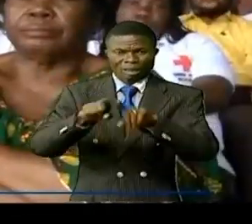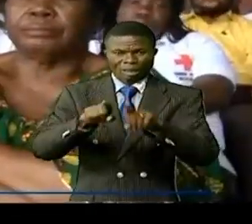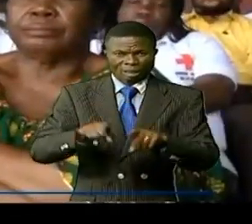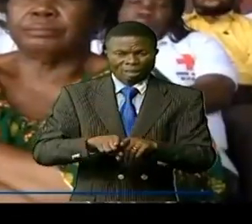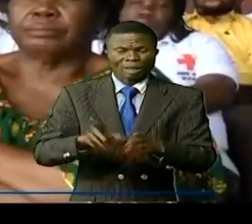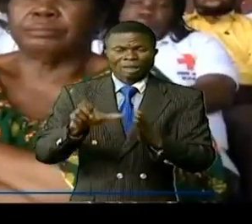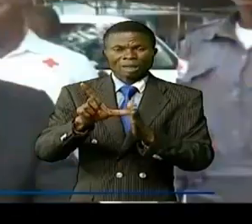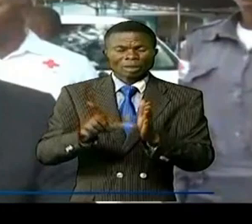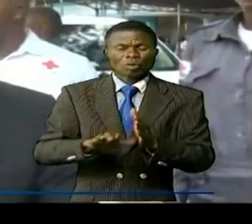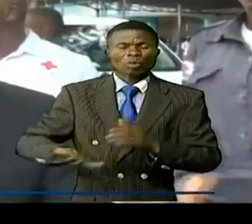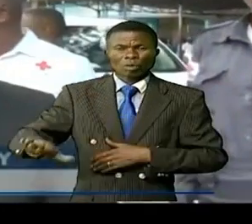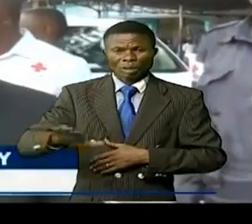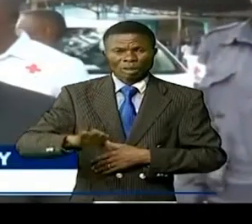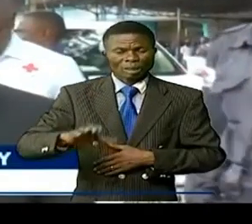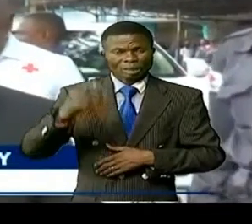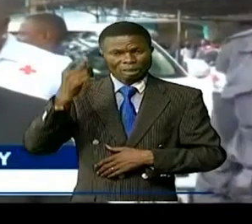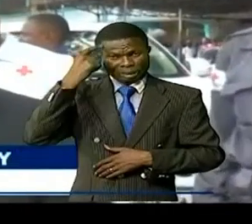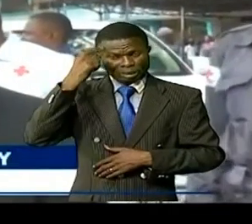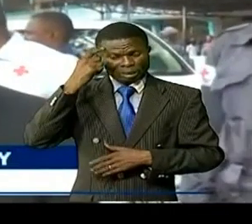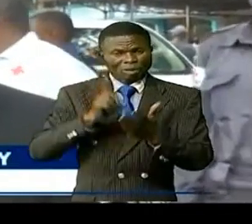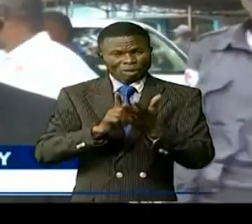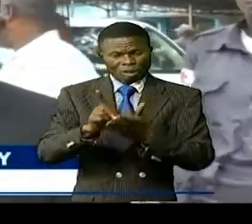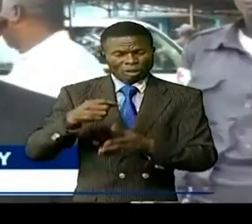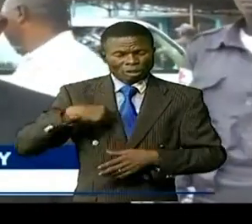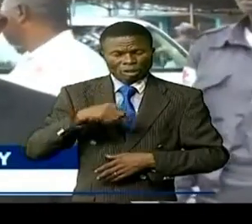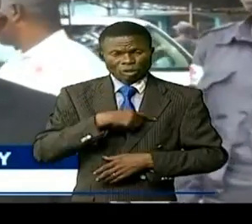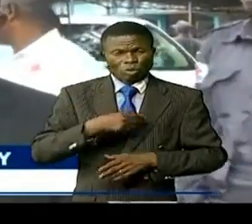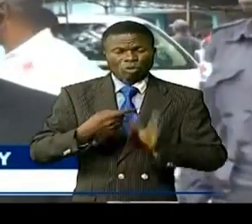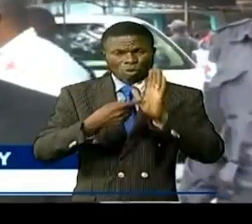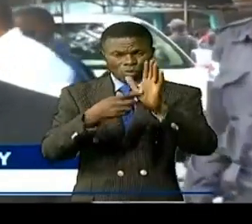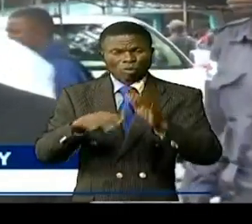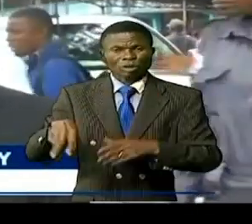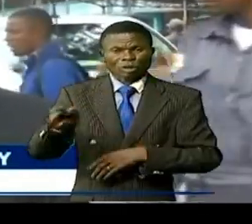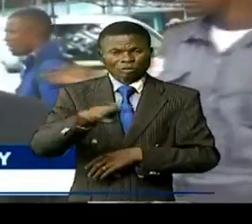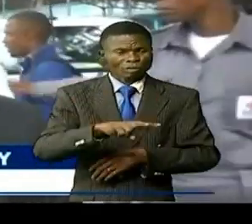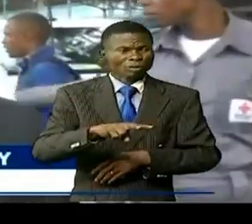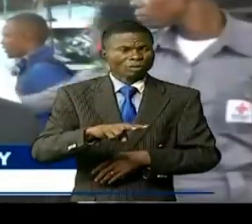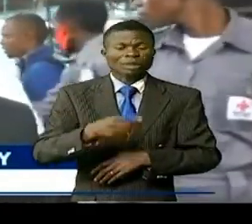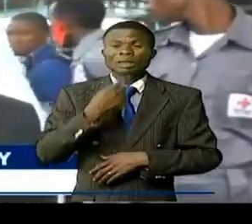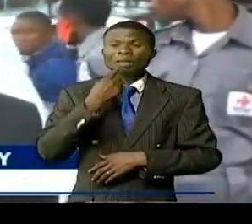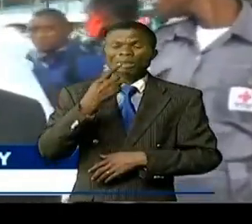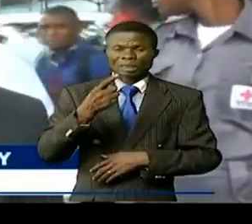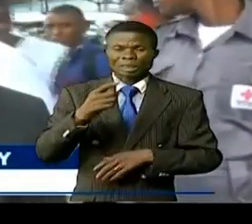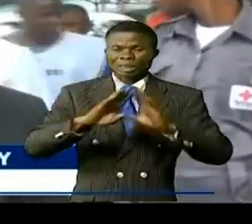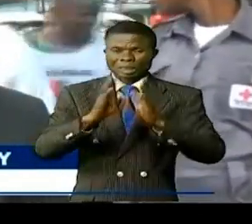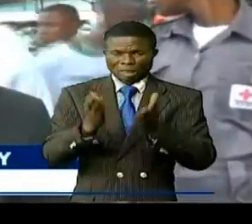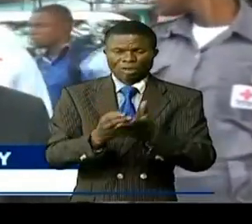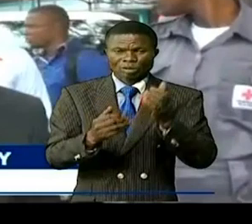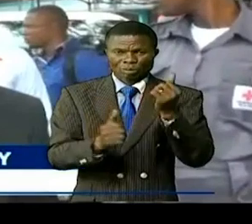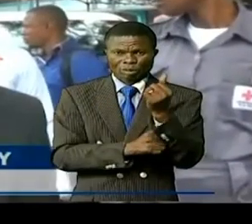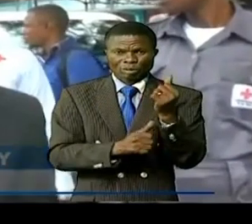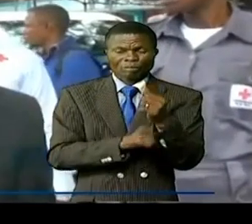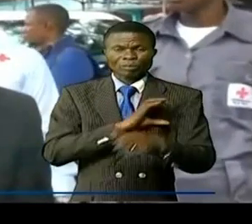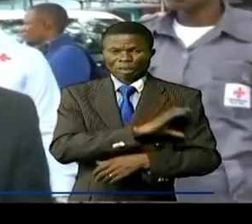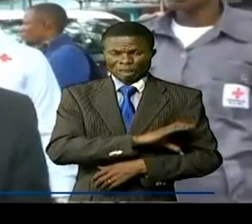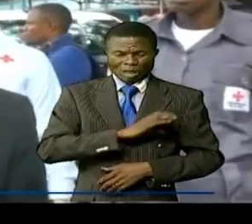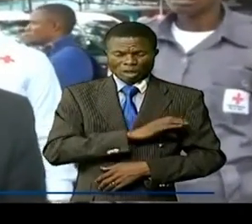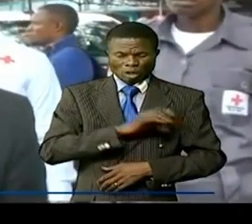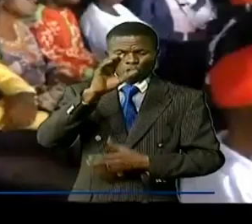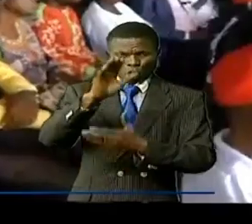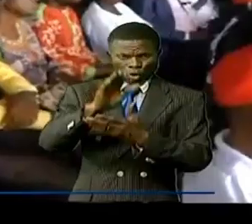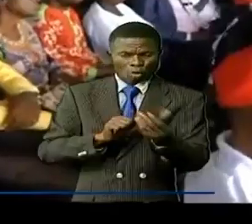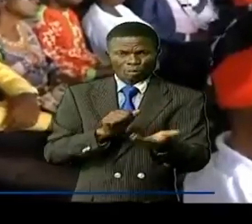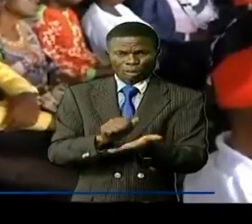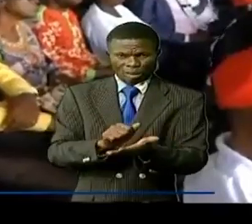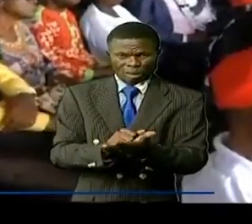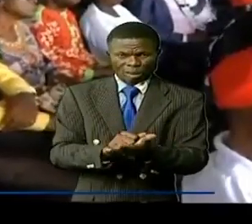pays. Il y a les devoirs et les droits que nous devons montrer aux volontaires, leur dire sur les comportements qu'ils doivent afficher